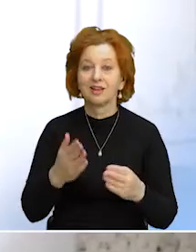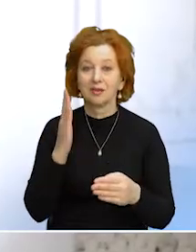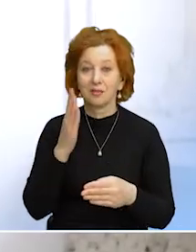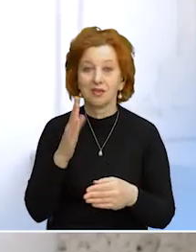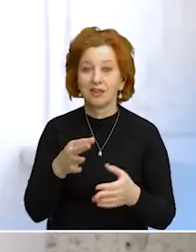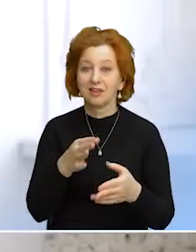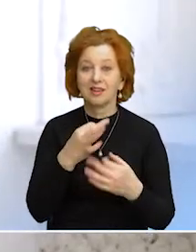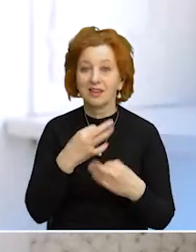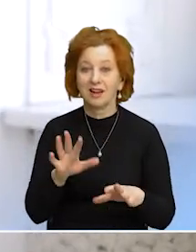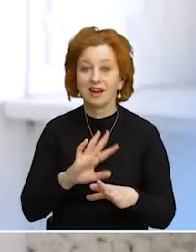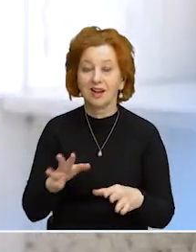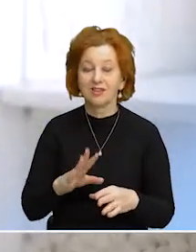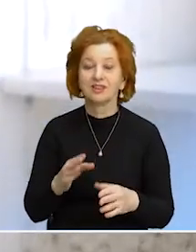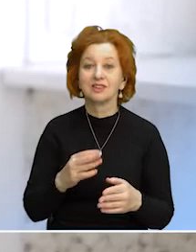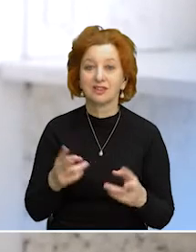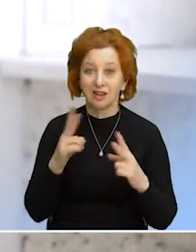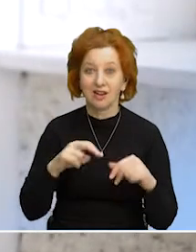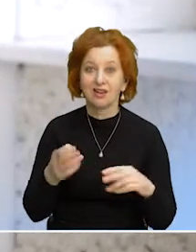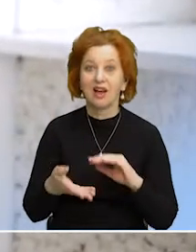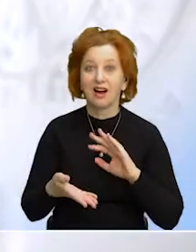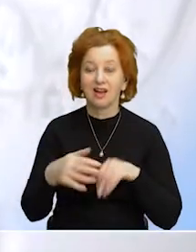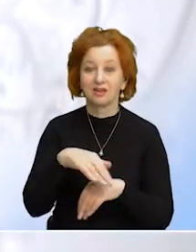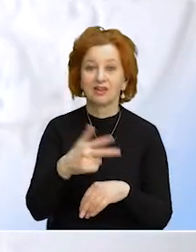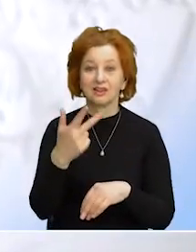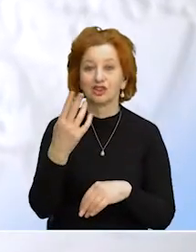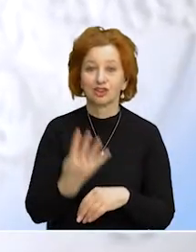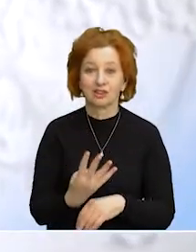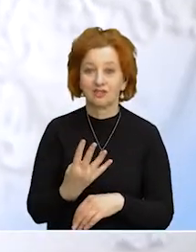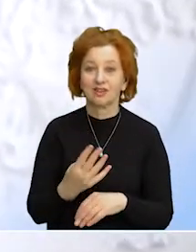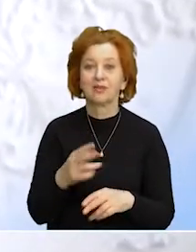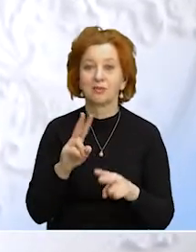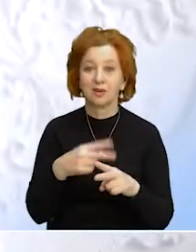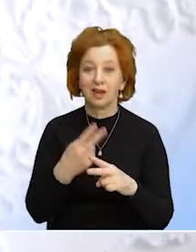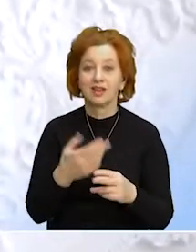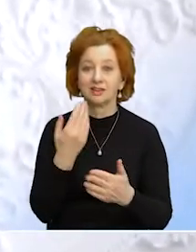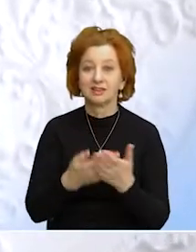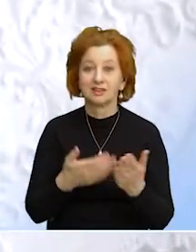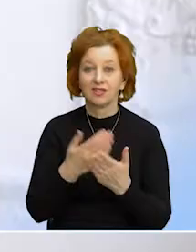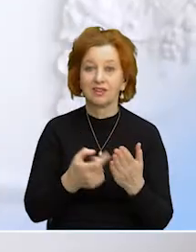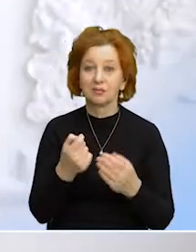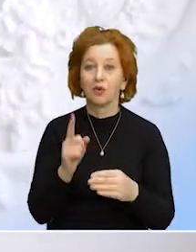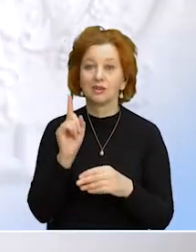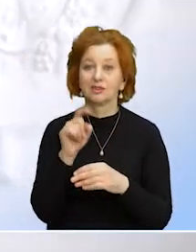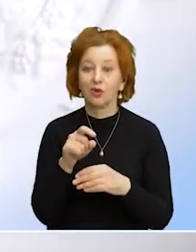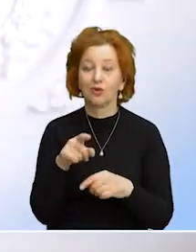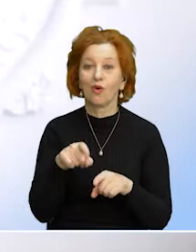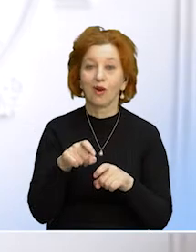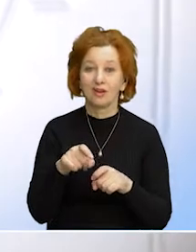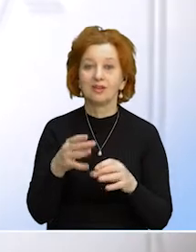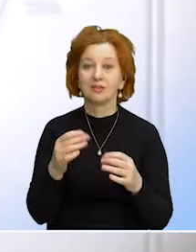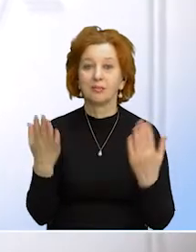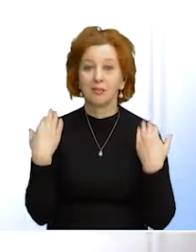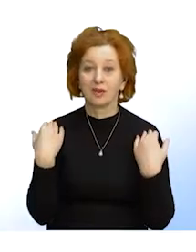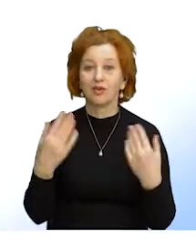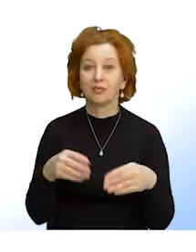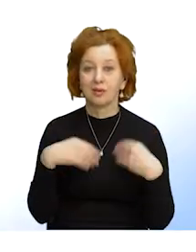такая перспектива вас не радует, то советуем развернуть корпус на три четверти. При этом советуем слегка согнуть колено и